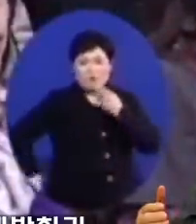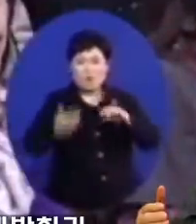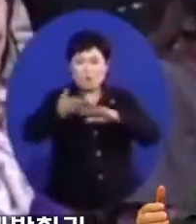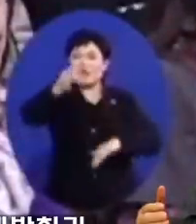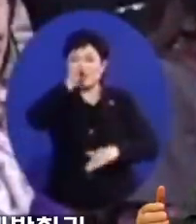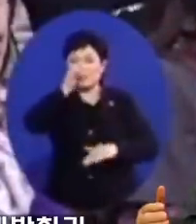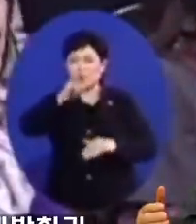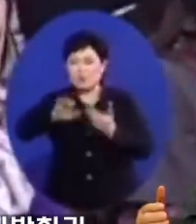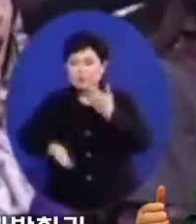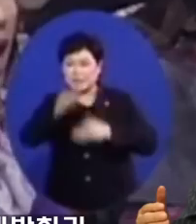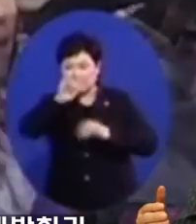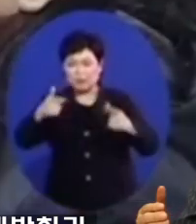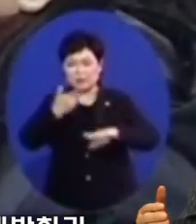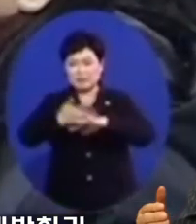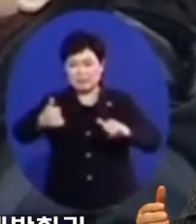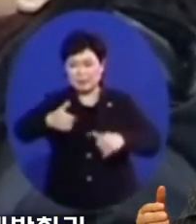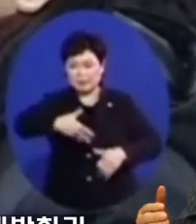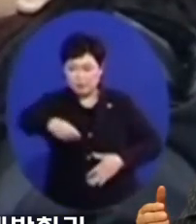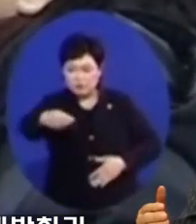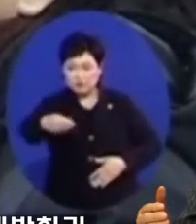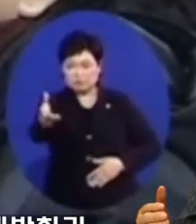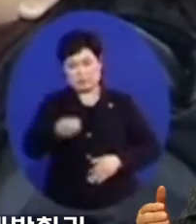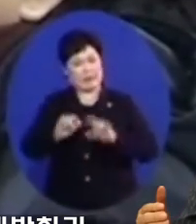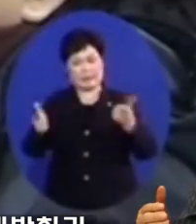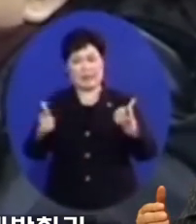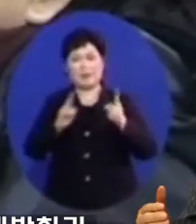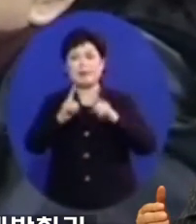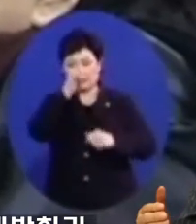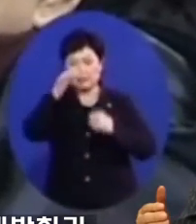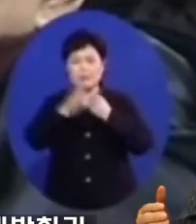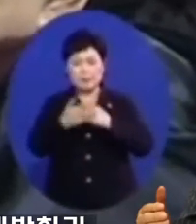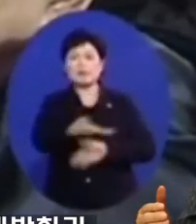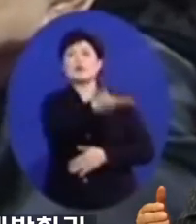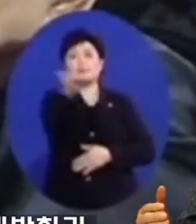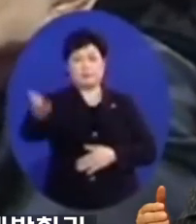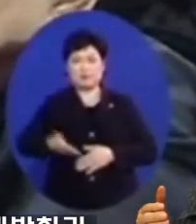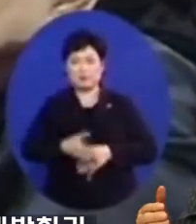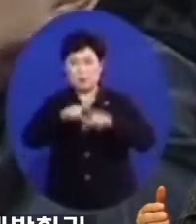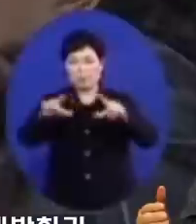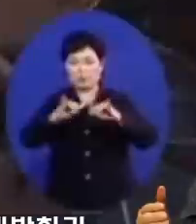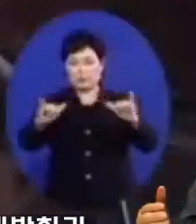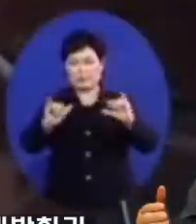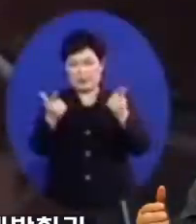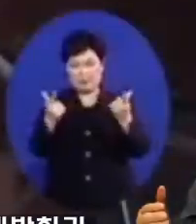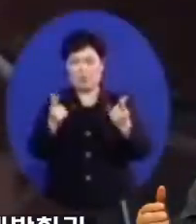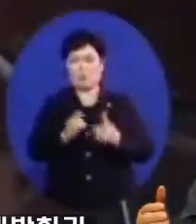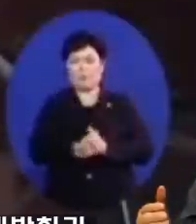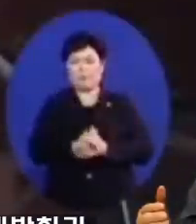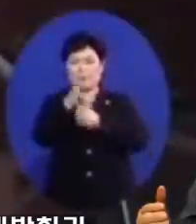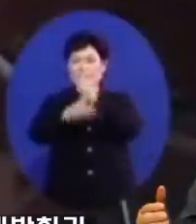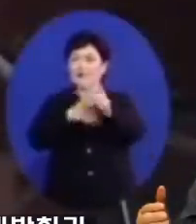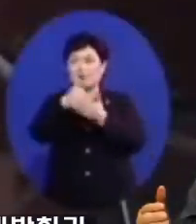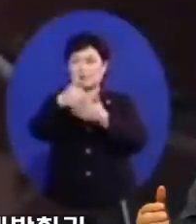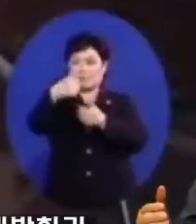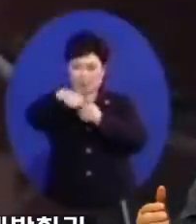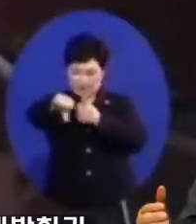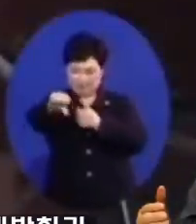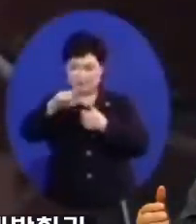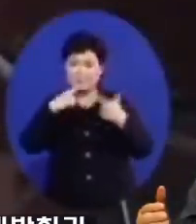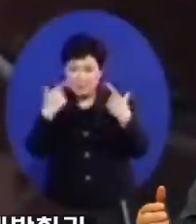구워줄 줄라도 꾸지 않는다고 말하는 것입니다. 왜냐? 여러분은 보통 사람이 아닙니다. 하나님의